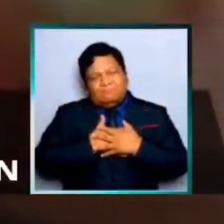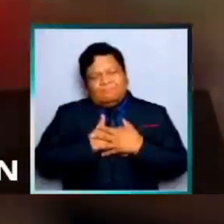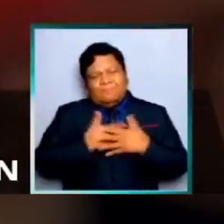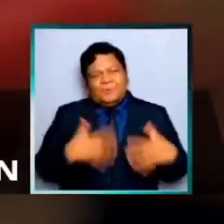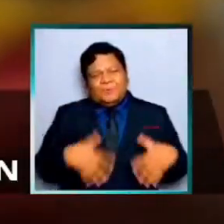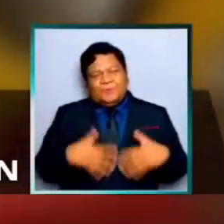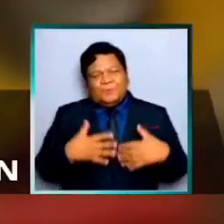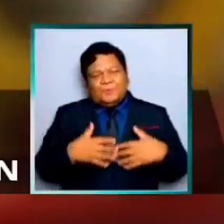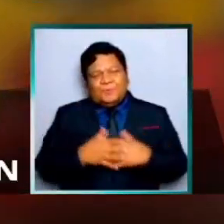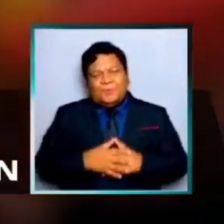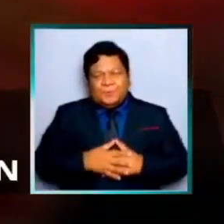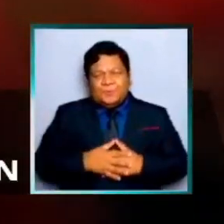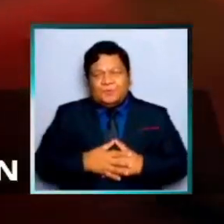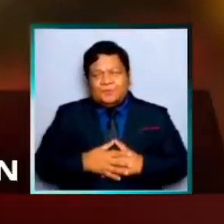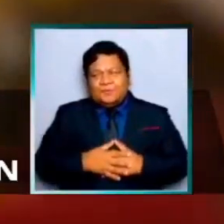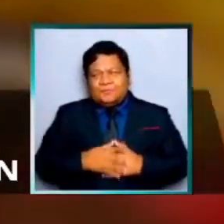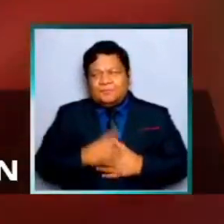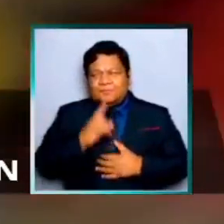Baby boys.